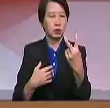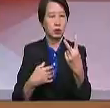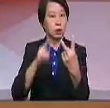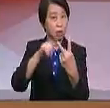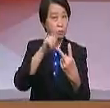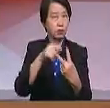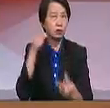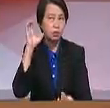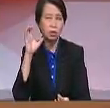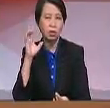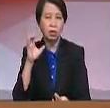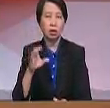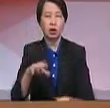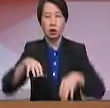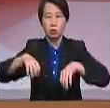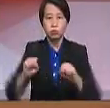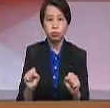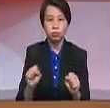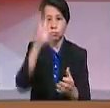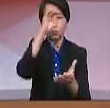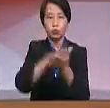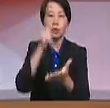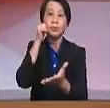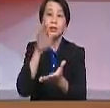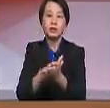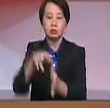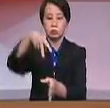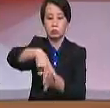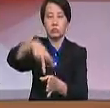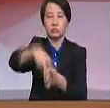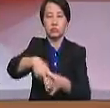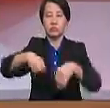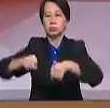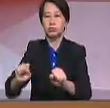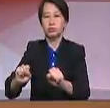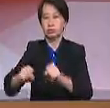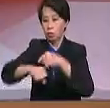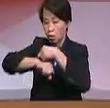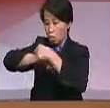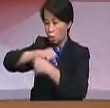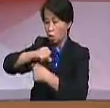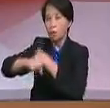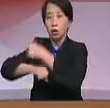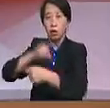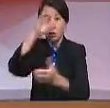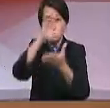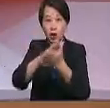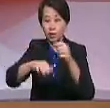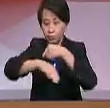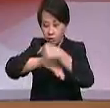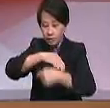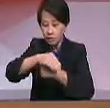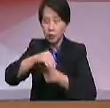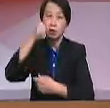menunggang motosikal, suami isteri, keluar dengan memakai gelang. Ya, jadi